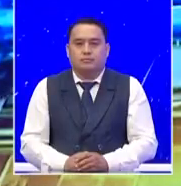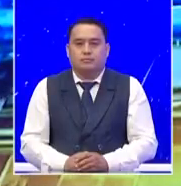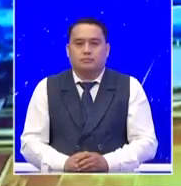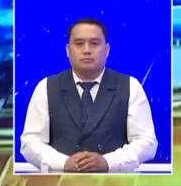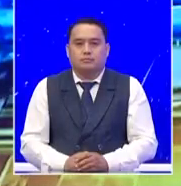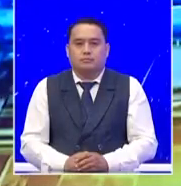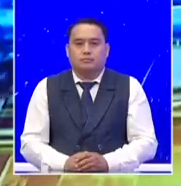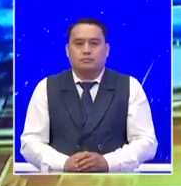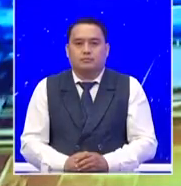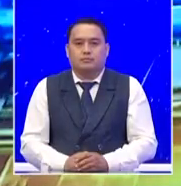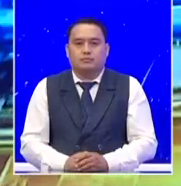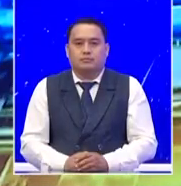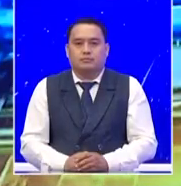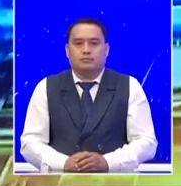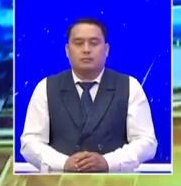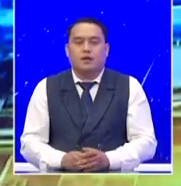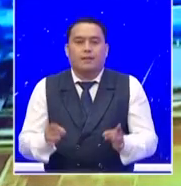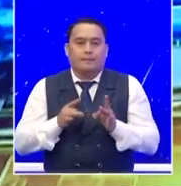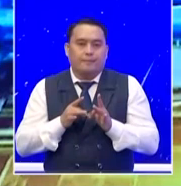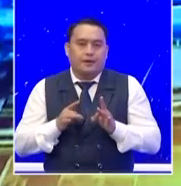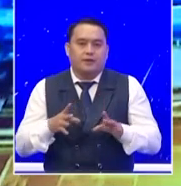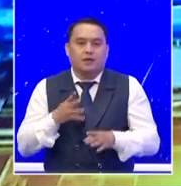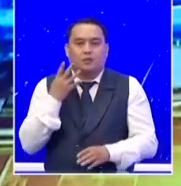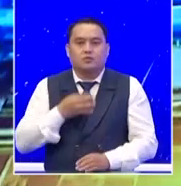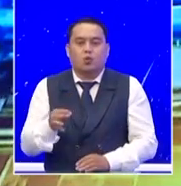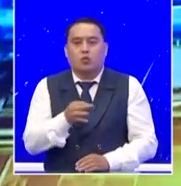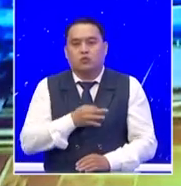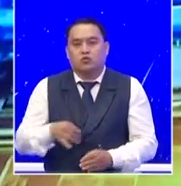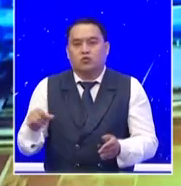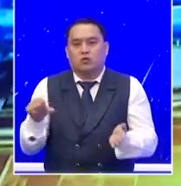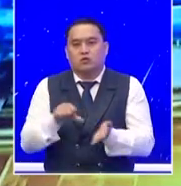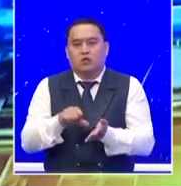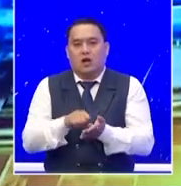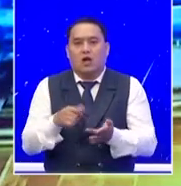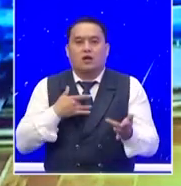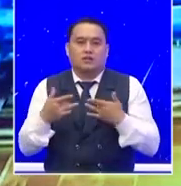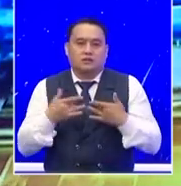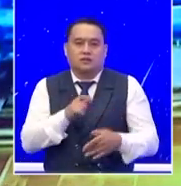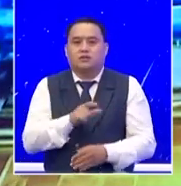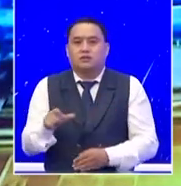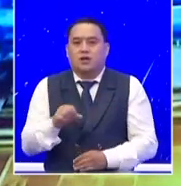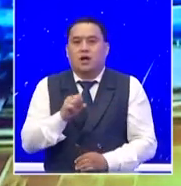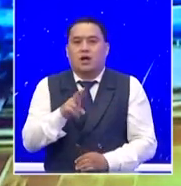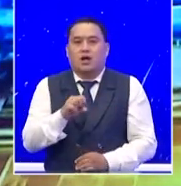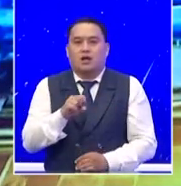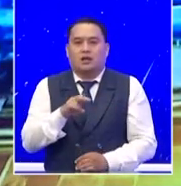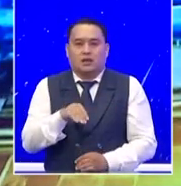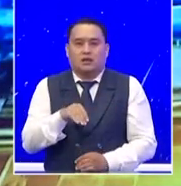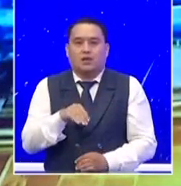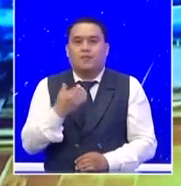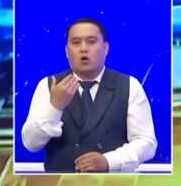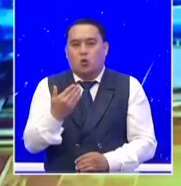Место встречи – интернет. Онлайн-концерт для жителей Алматинской области устроили заслуженные артисты республики Канат и Айткуль